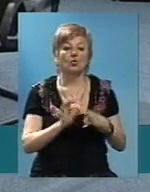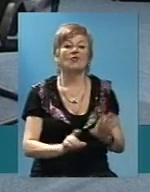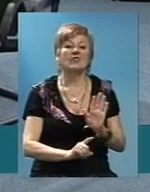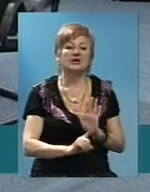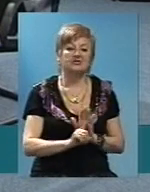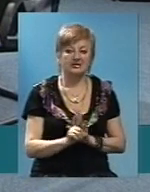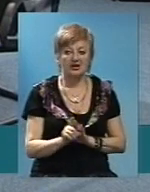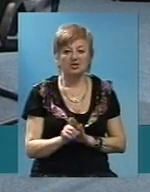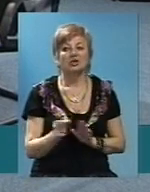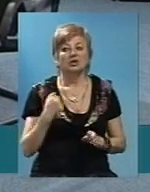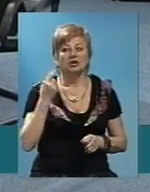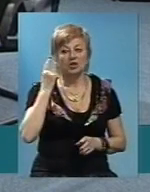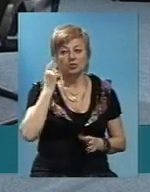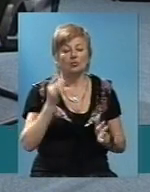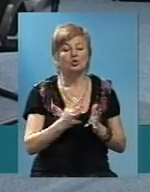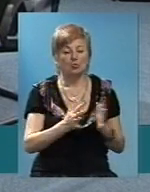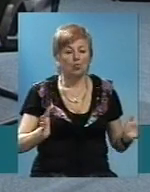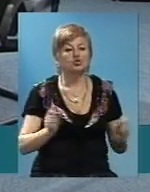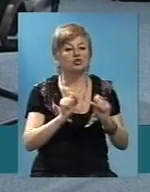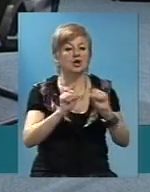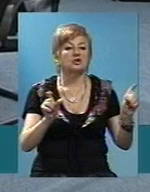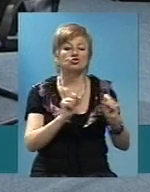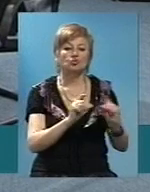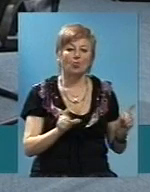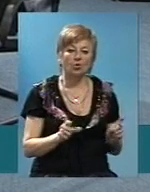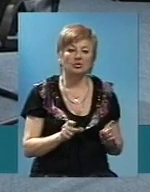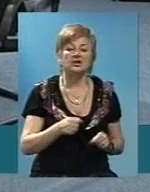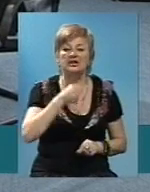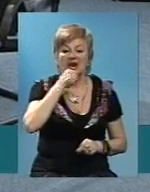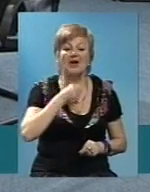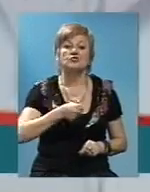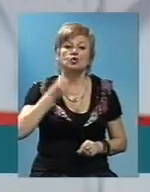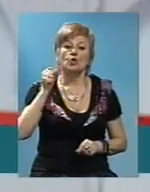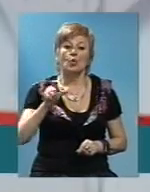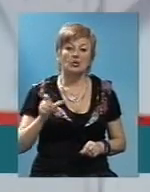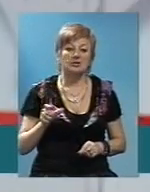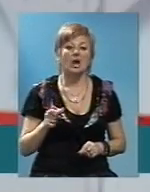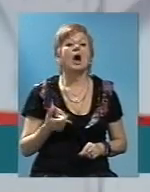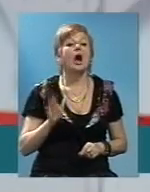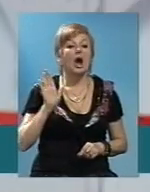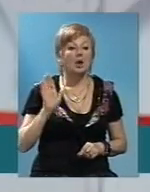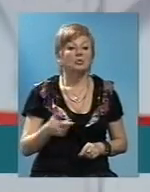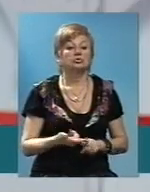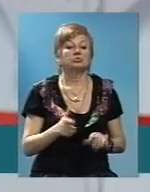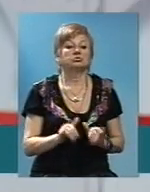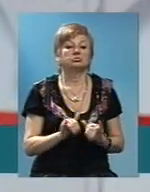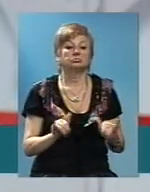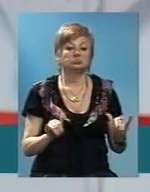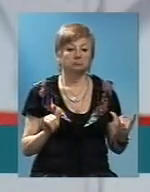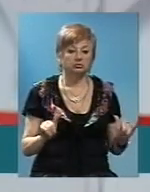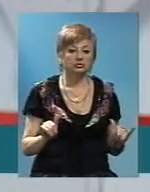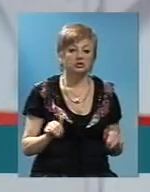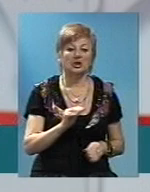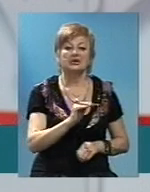спочатку, мені здається, що це було здебільшого якісь навчальні заходи для дорослих, але з часом все більше ставало якихось навчальних